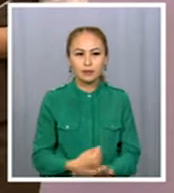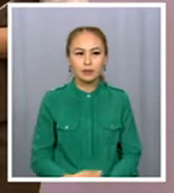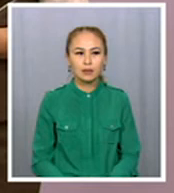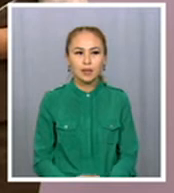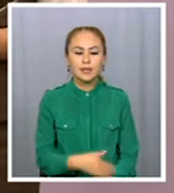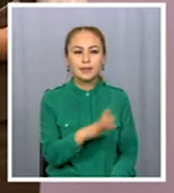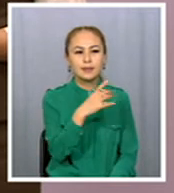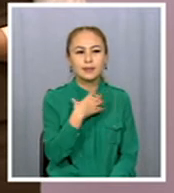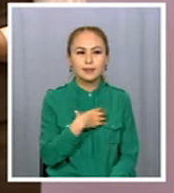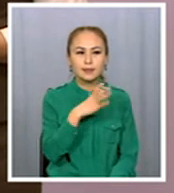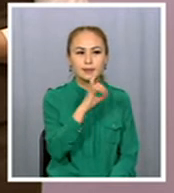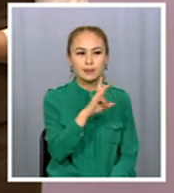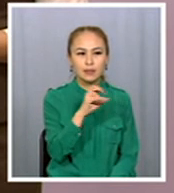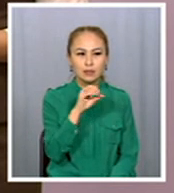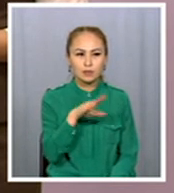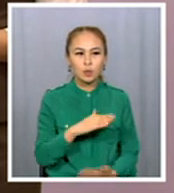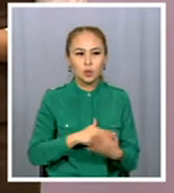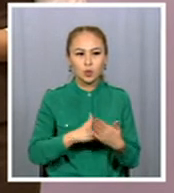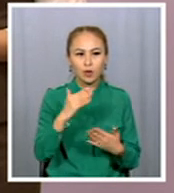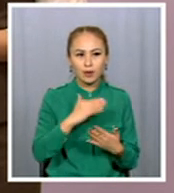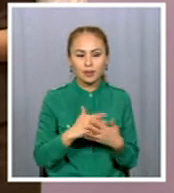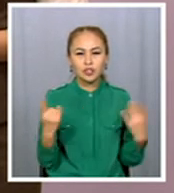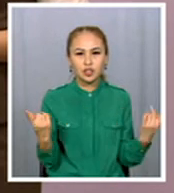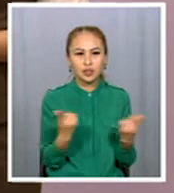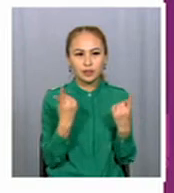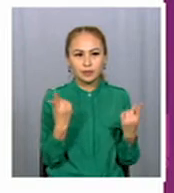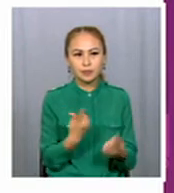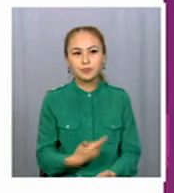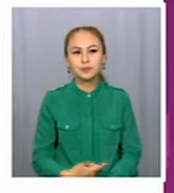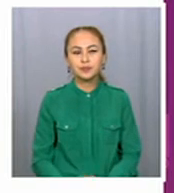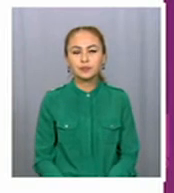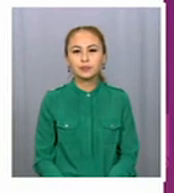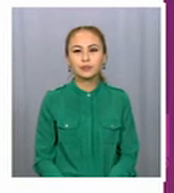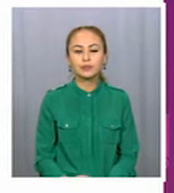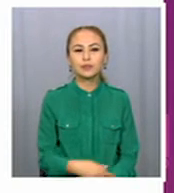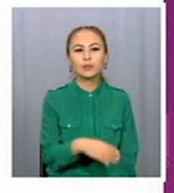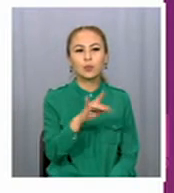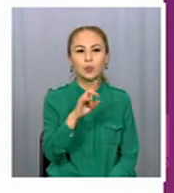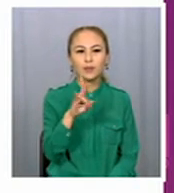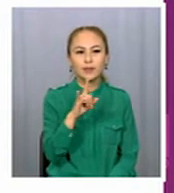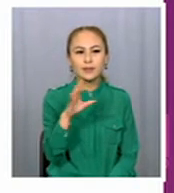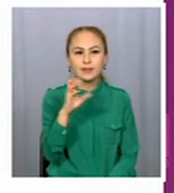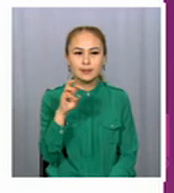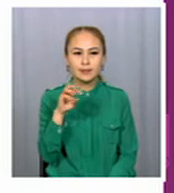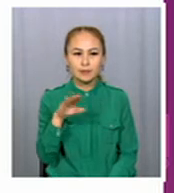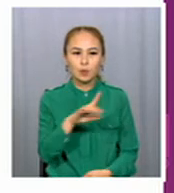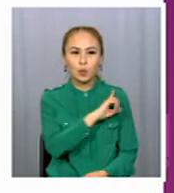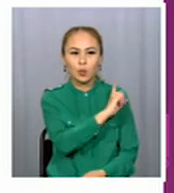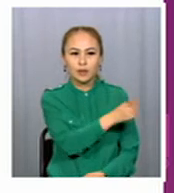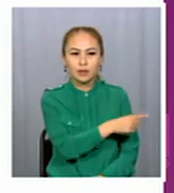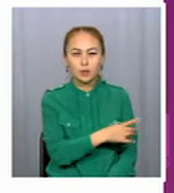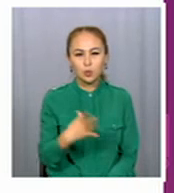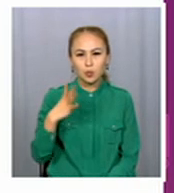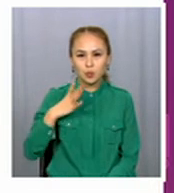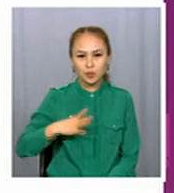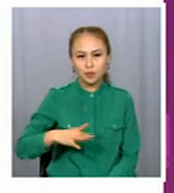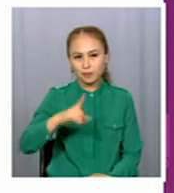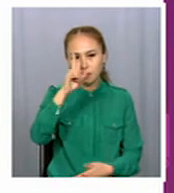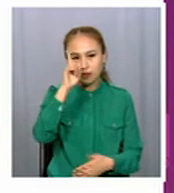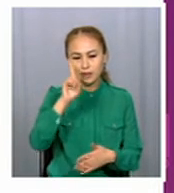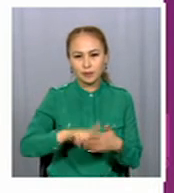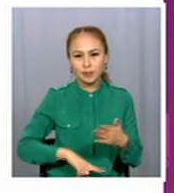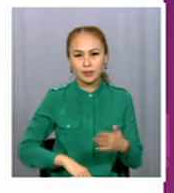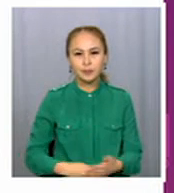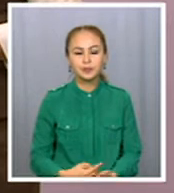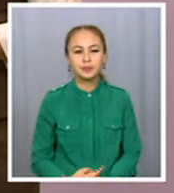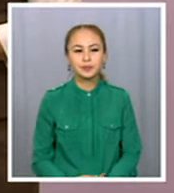сын есімдер жоғары, жеңіл. Ал туынды сын есімдер қуатты, төзімді,